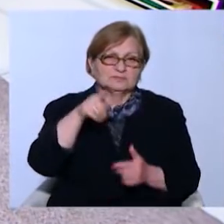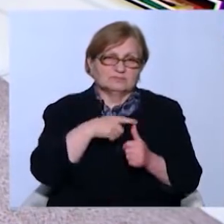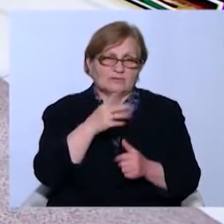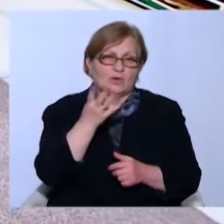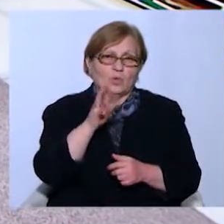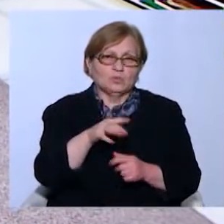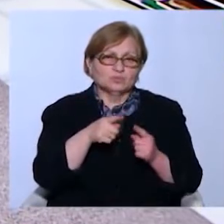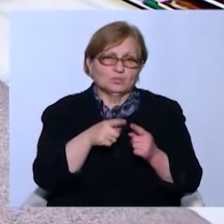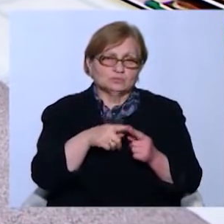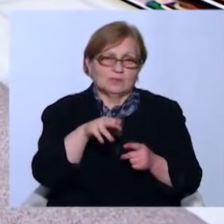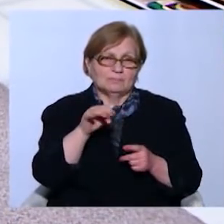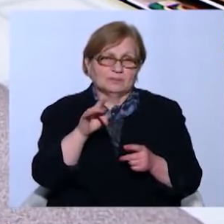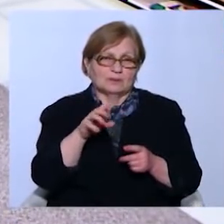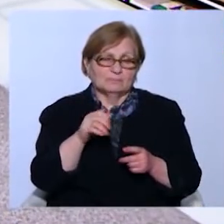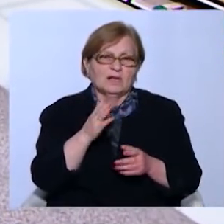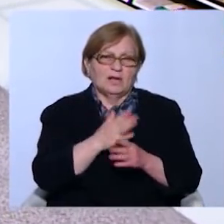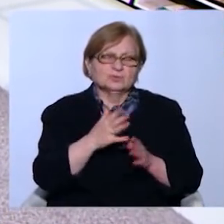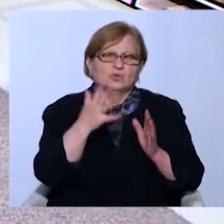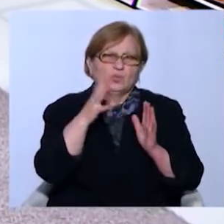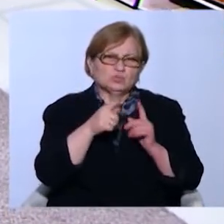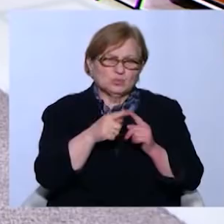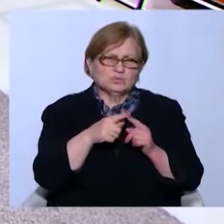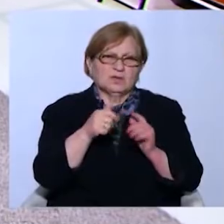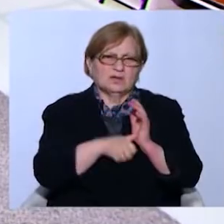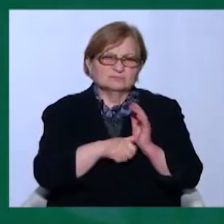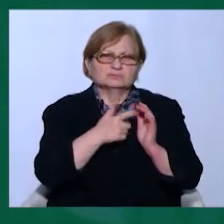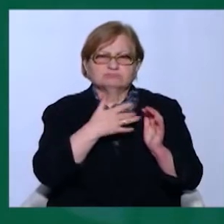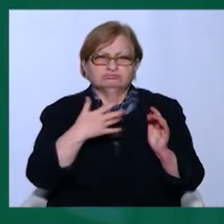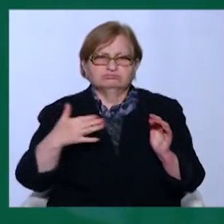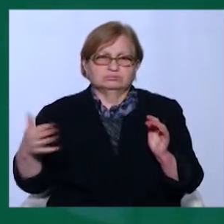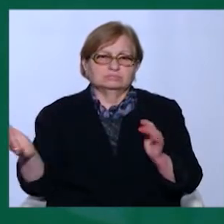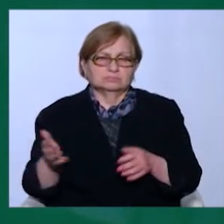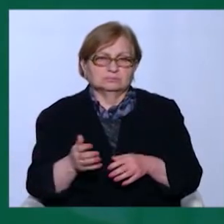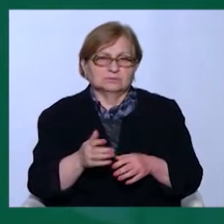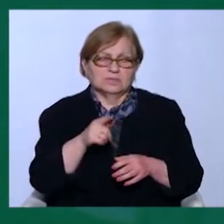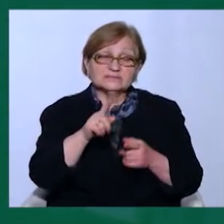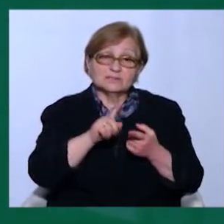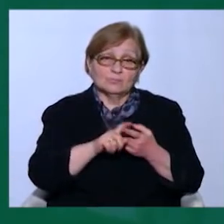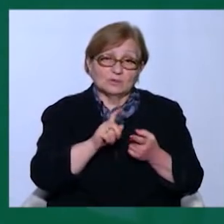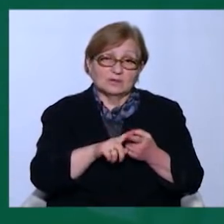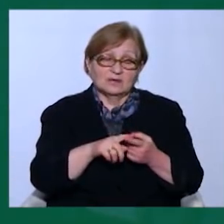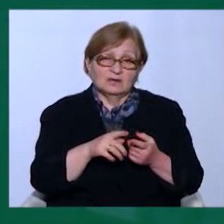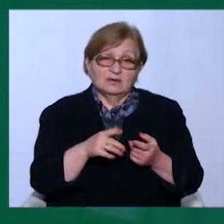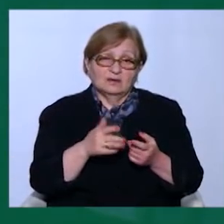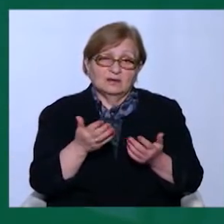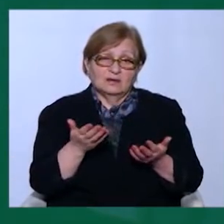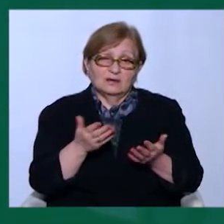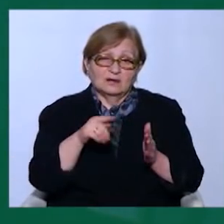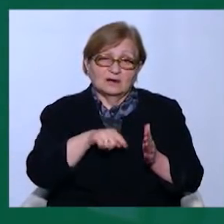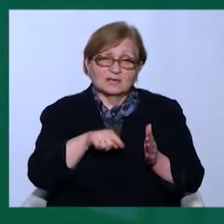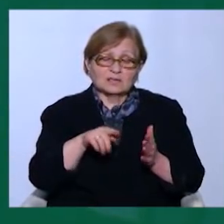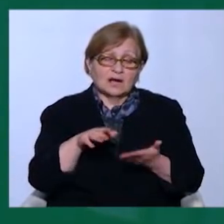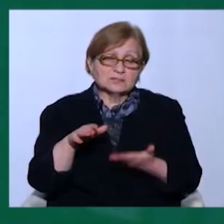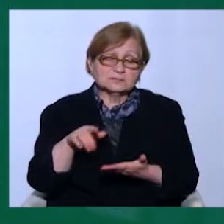პირამიდები ქვია. არსებობს, რა თქმა უნდა, ხუთკუთხა, ექვსკუთხა და ასე შემდეგ პირამიდები. ეს დამოკიდებულია იმაზე, თუ რა არის